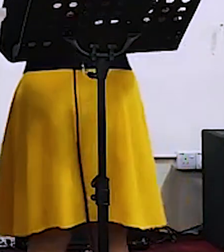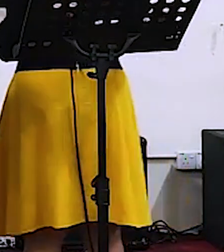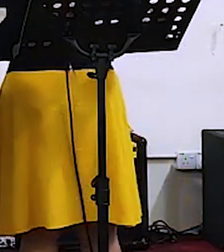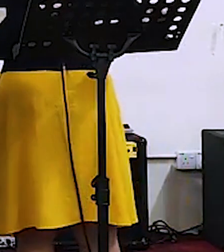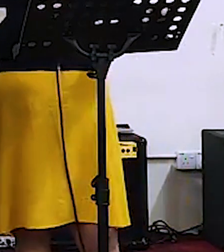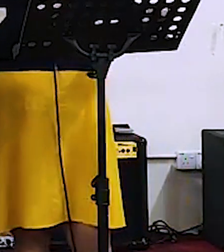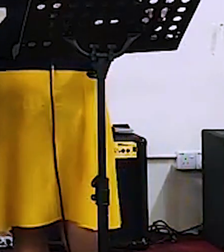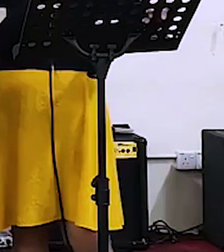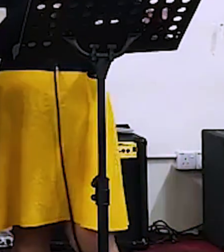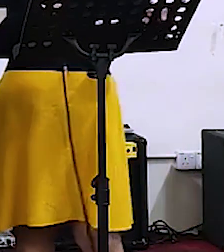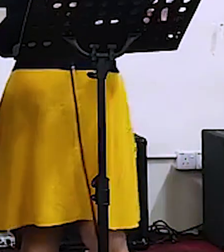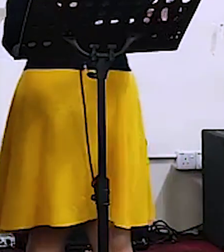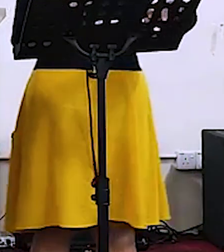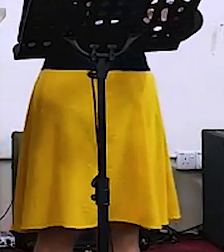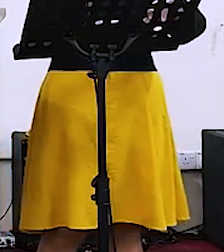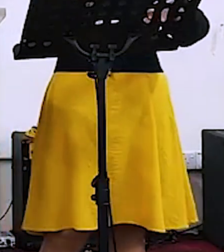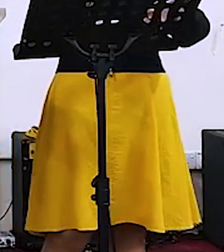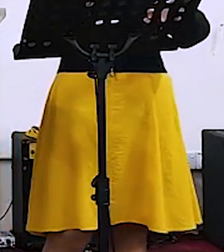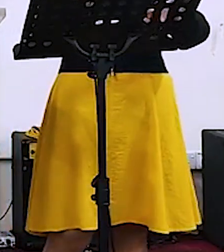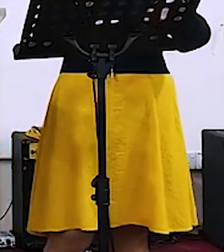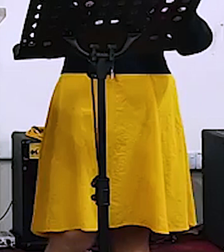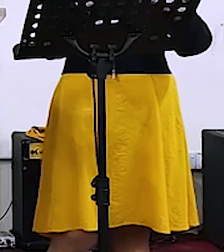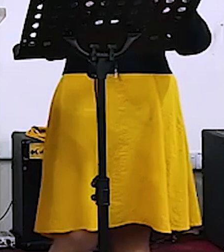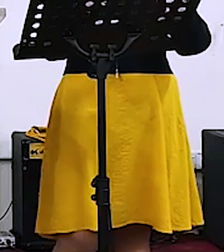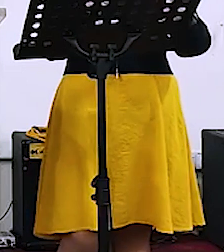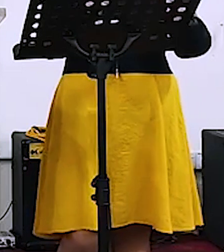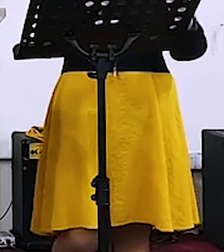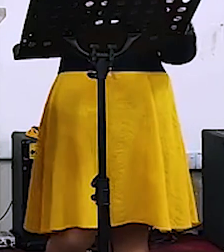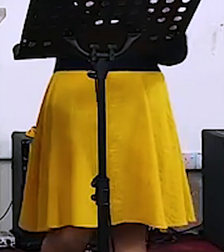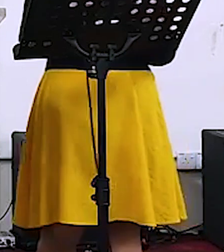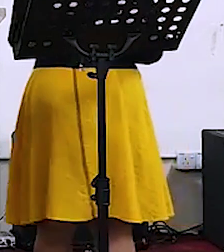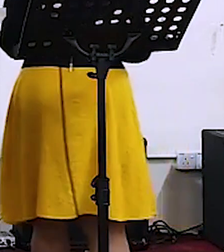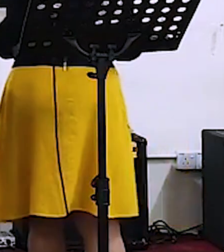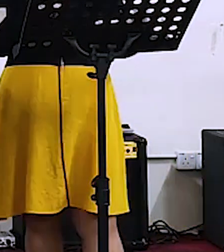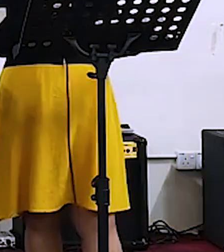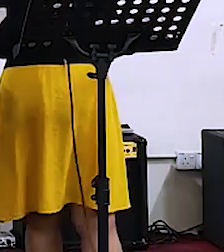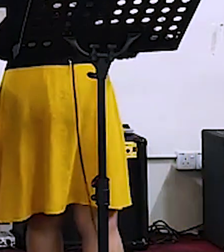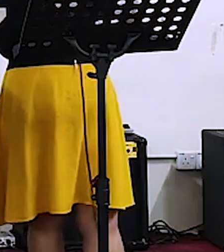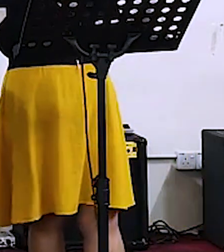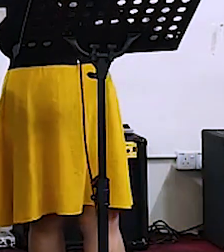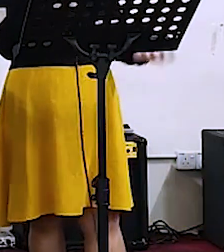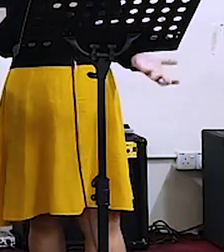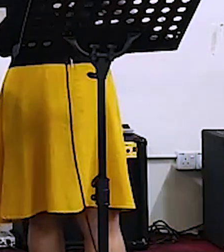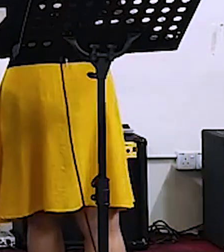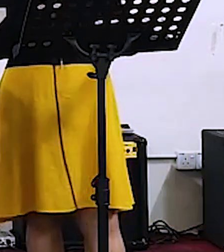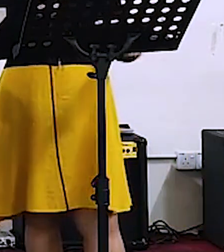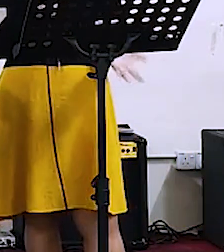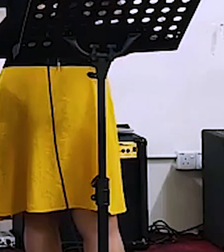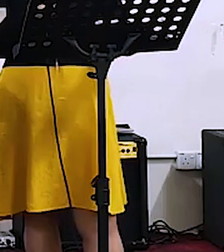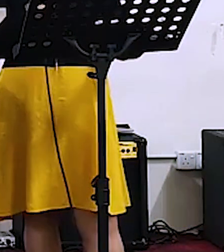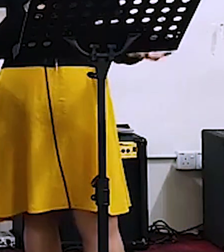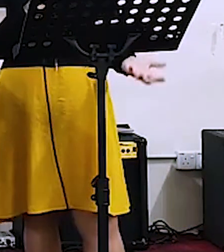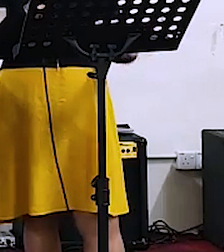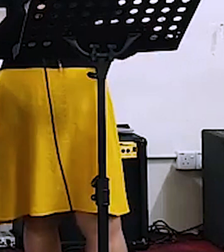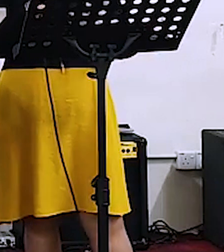开了之后，我们会觉得，哎呀，刚刚的那一个聚会呢，是多么的哎呀的好。那么你好像遗漏了某一个部分，所以更何况是